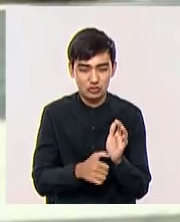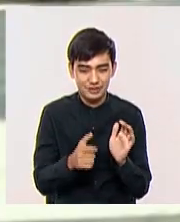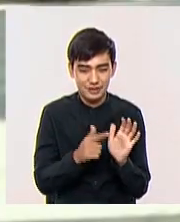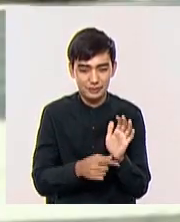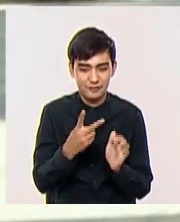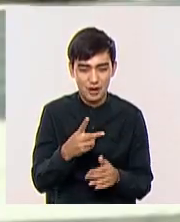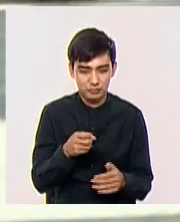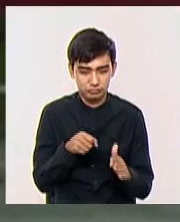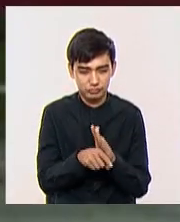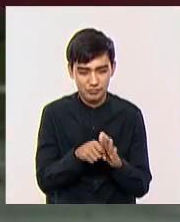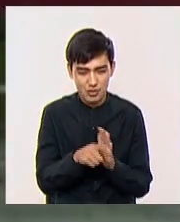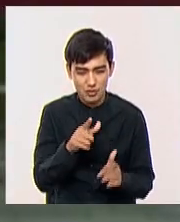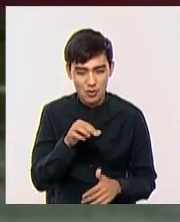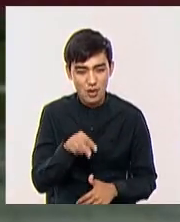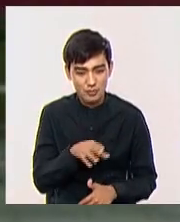672 гола,